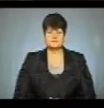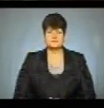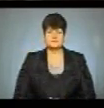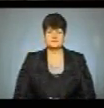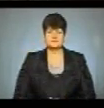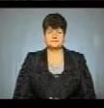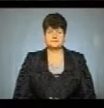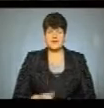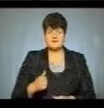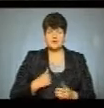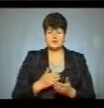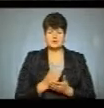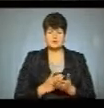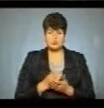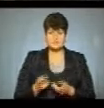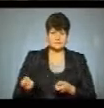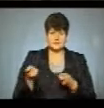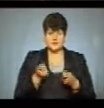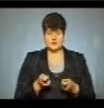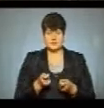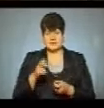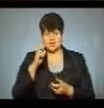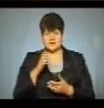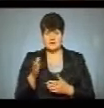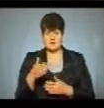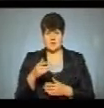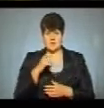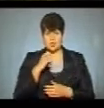Україні! Військовослужбовці вносять державний прапор України.